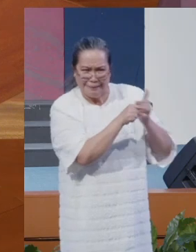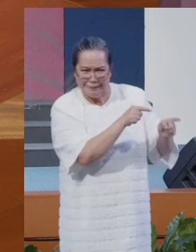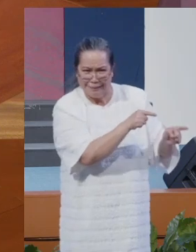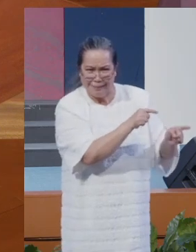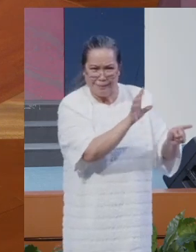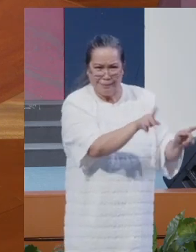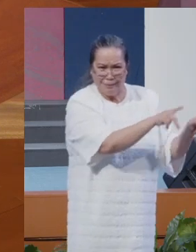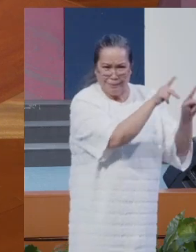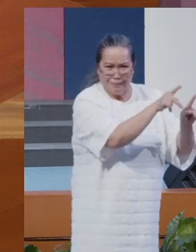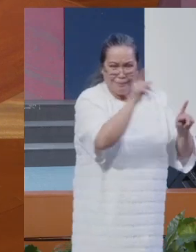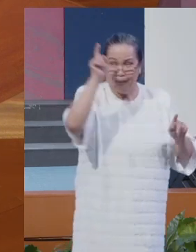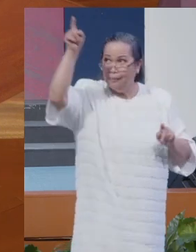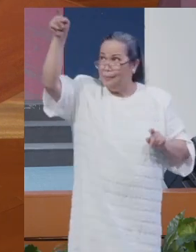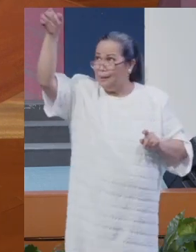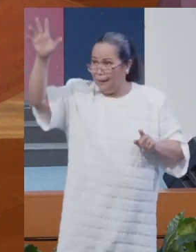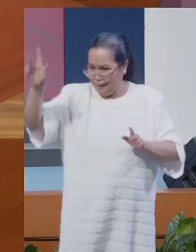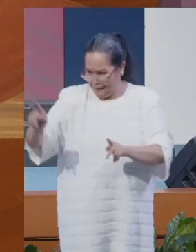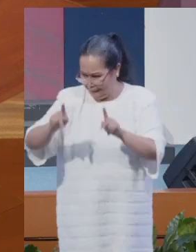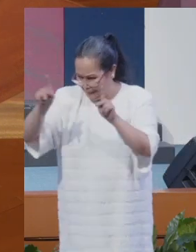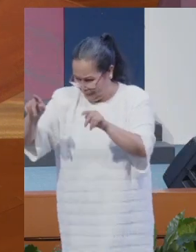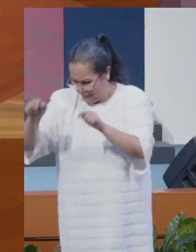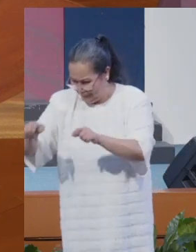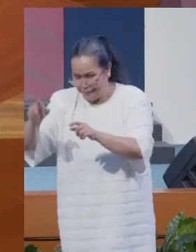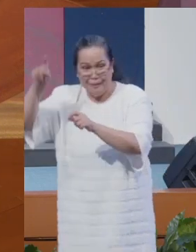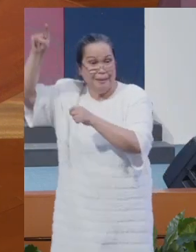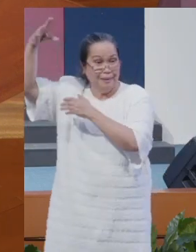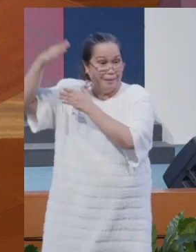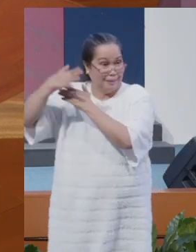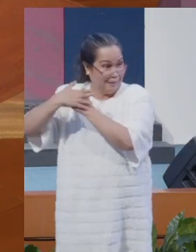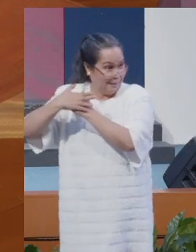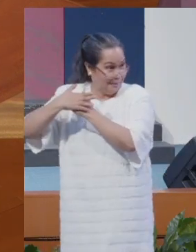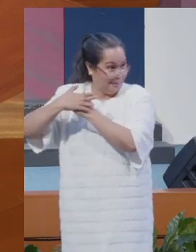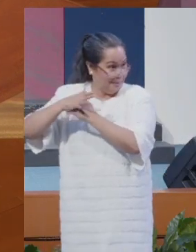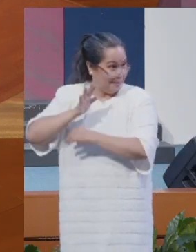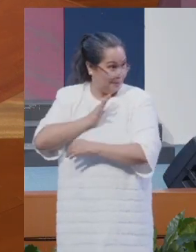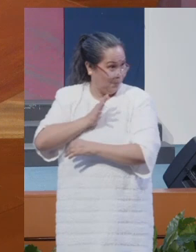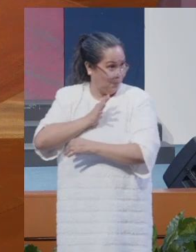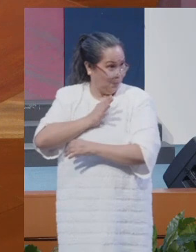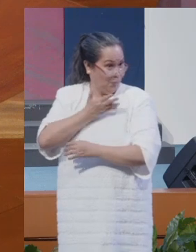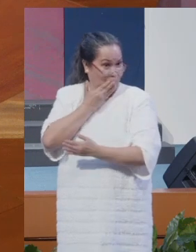ay kaloob ng Diyos ayon sa kanyang grasya at kagandahang loob.